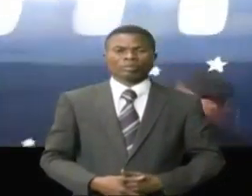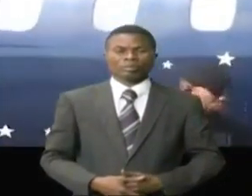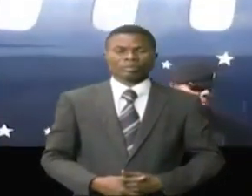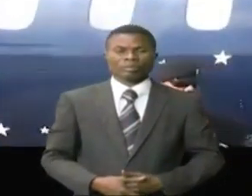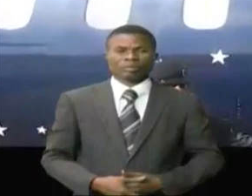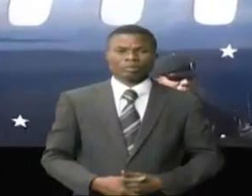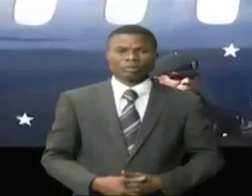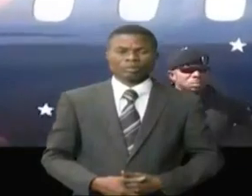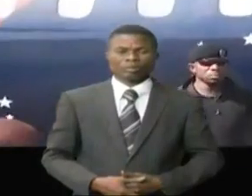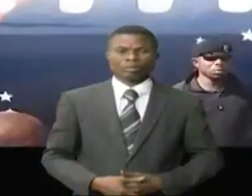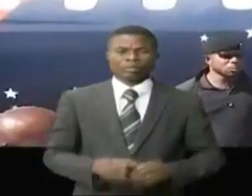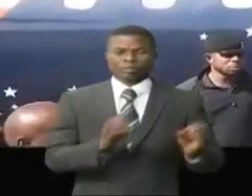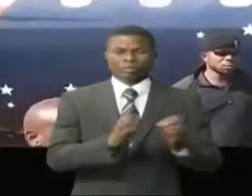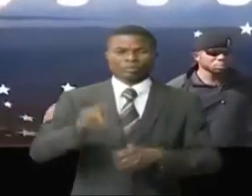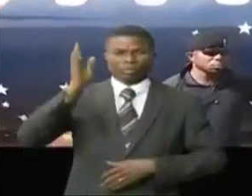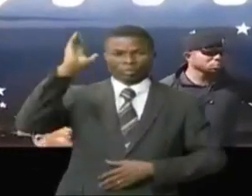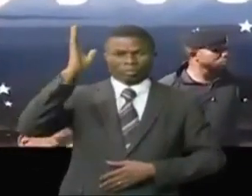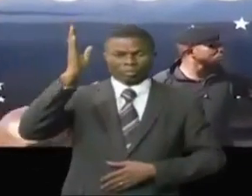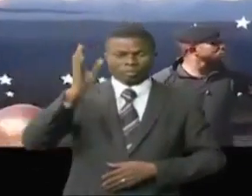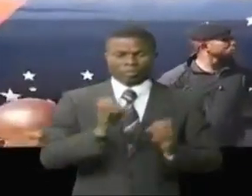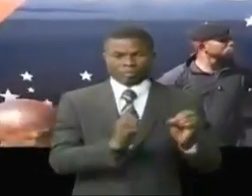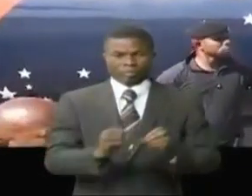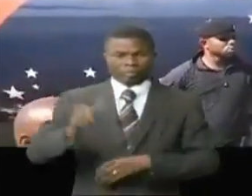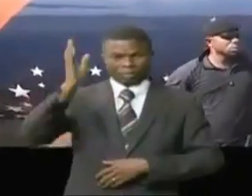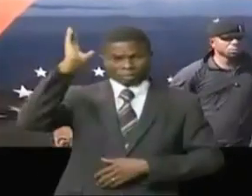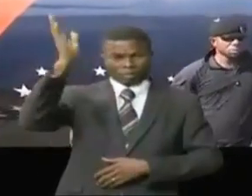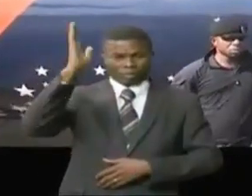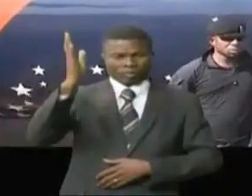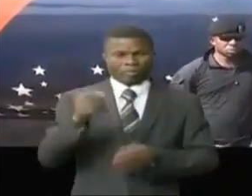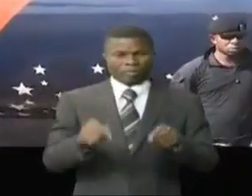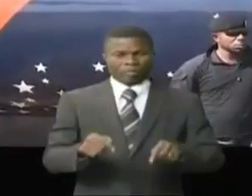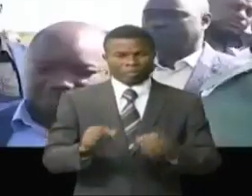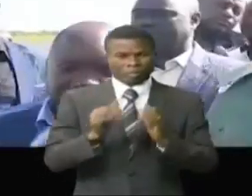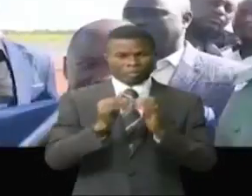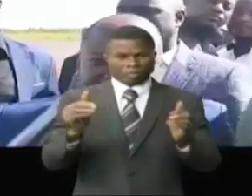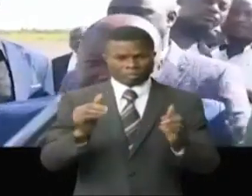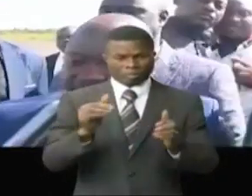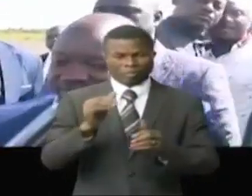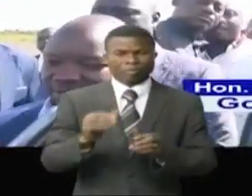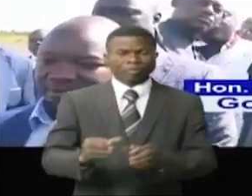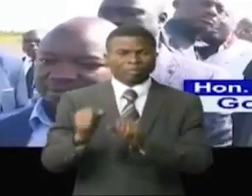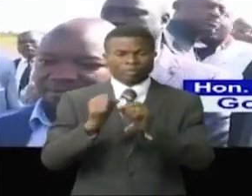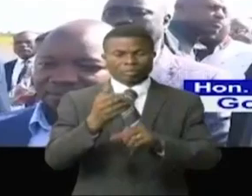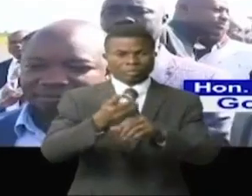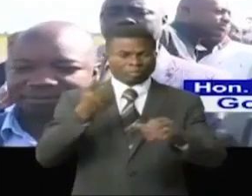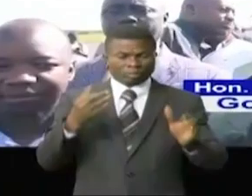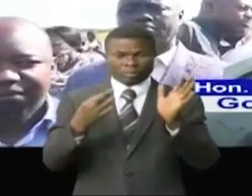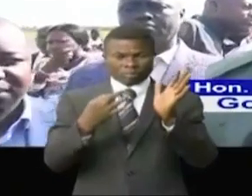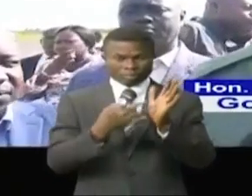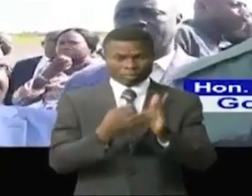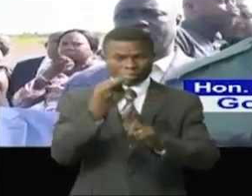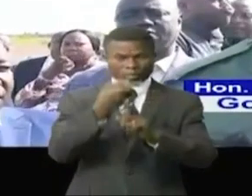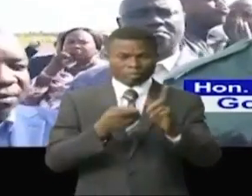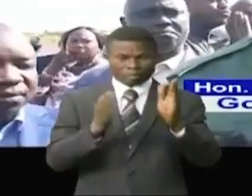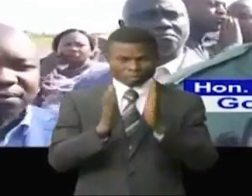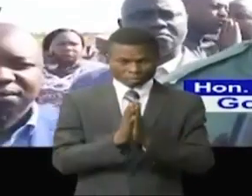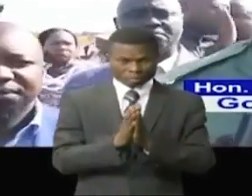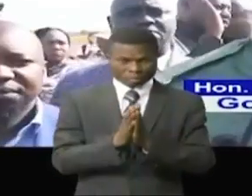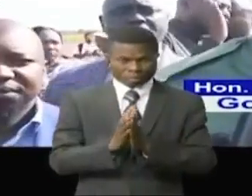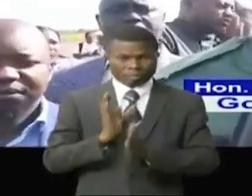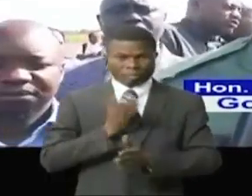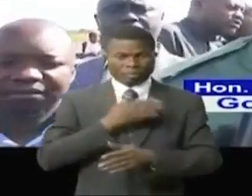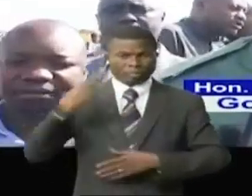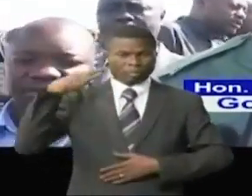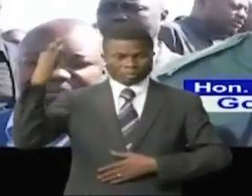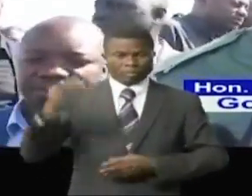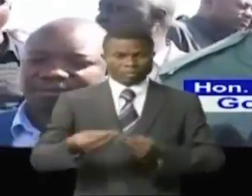J'étais à congrès. On a fini le congrès et je suppose normalement qu'avant les 8, notre candidat